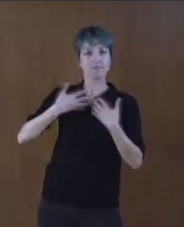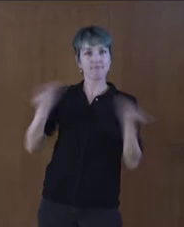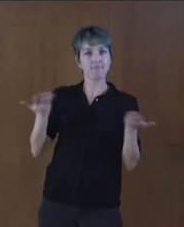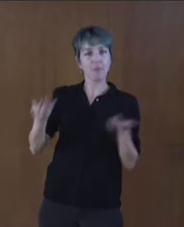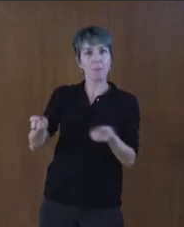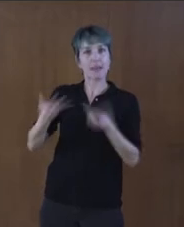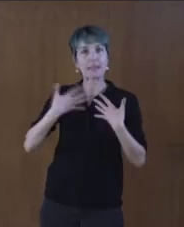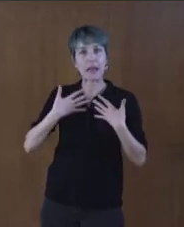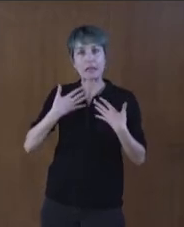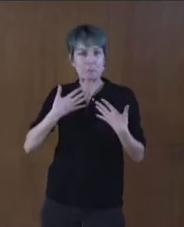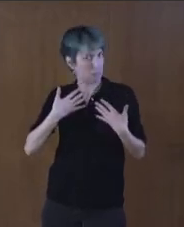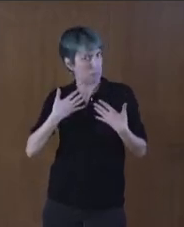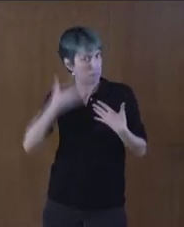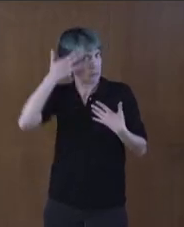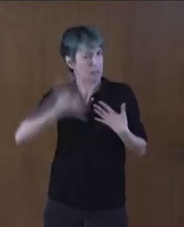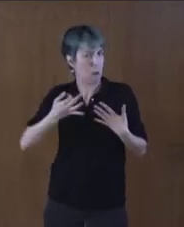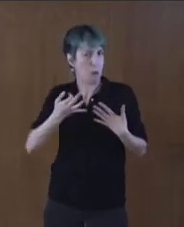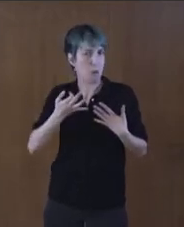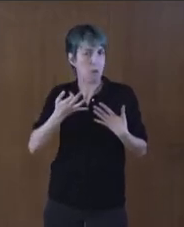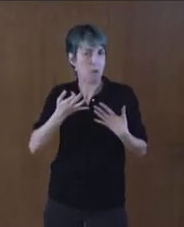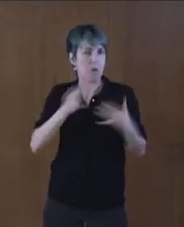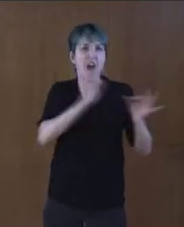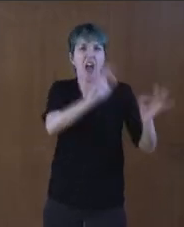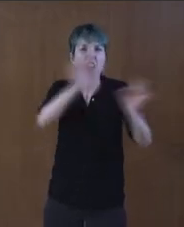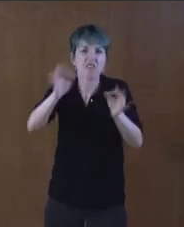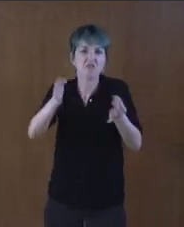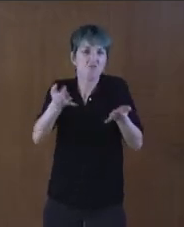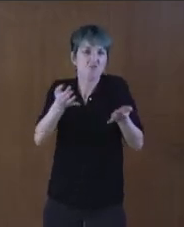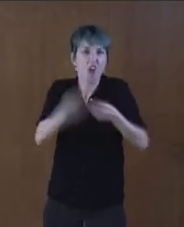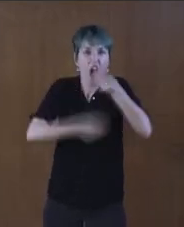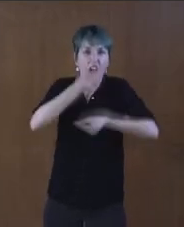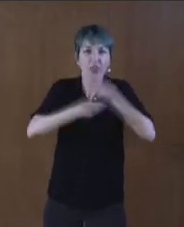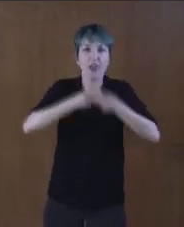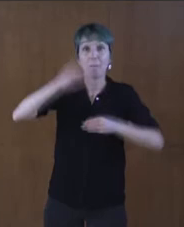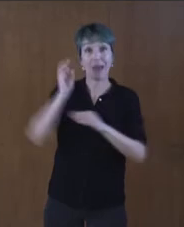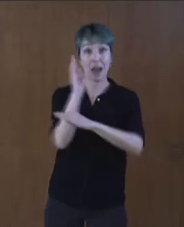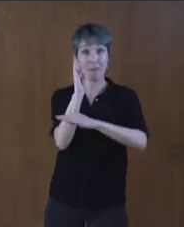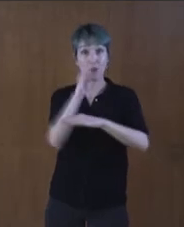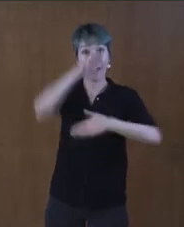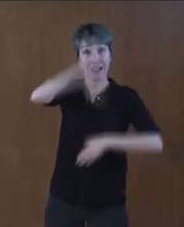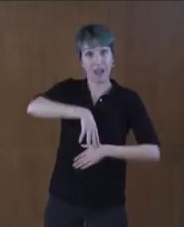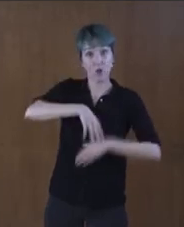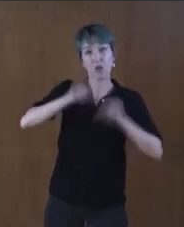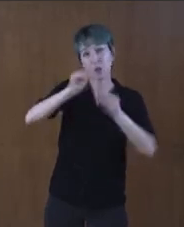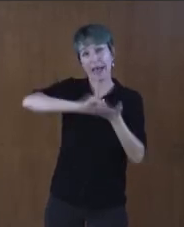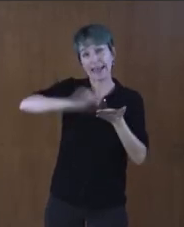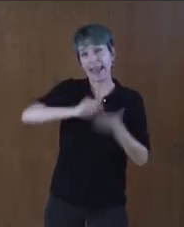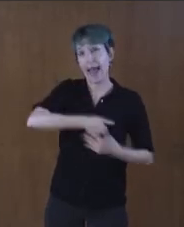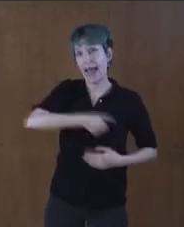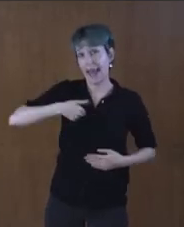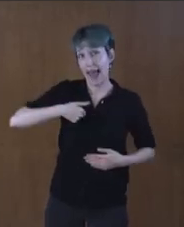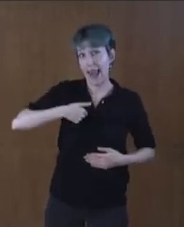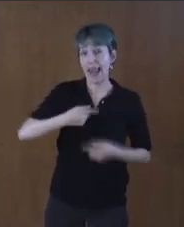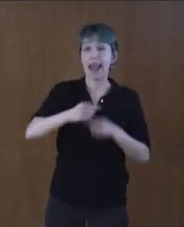un missatge que m'imagino que deu ser rutinari del Parlament de Catalunya, de la Secretaria General, comentant